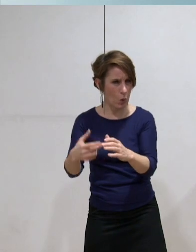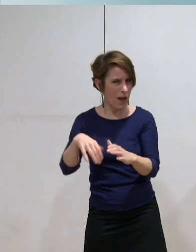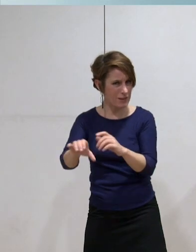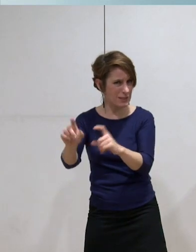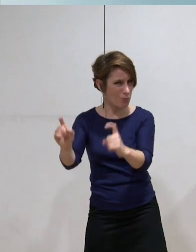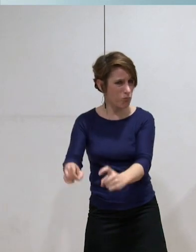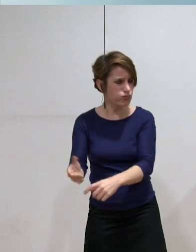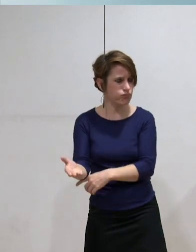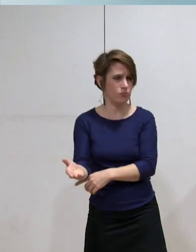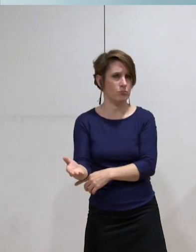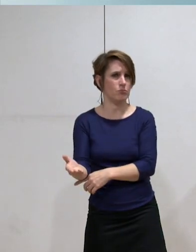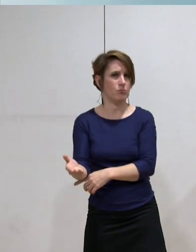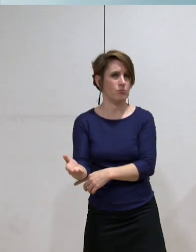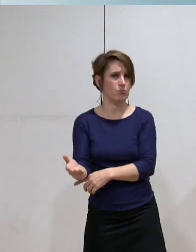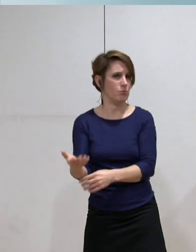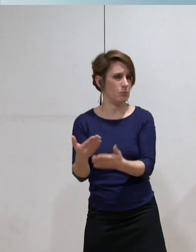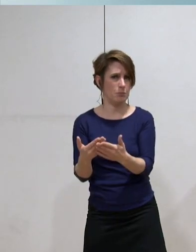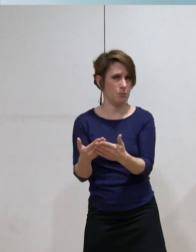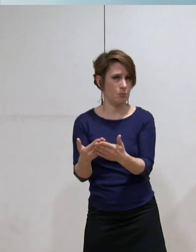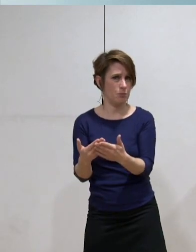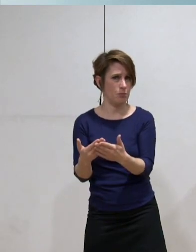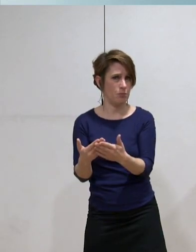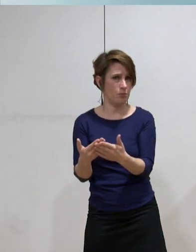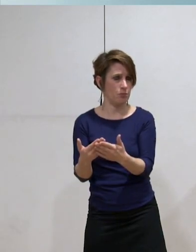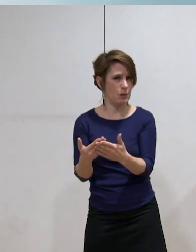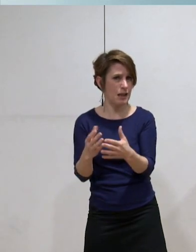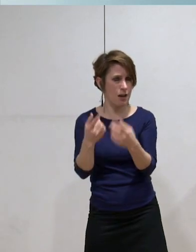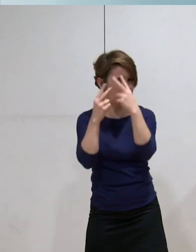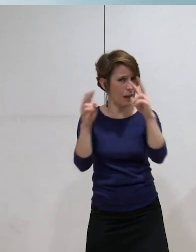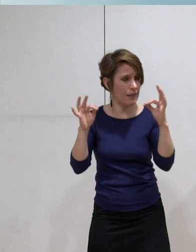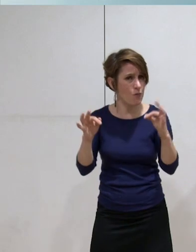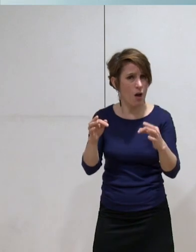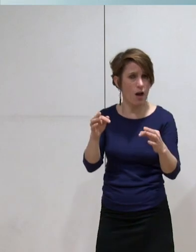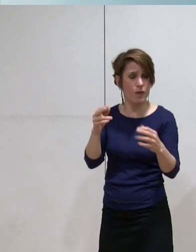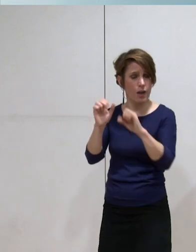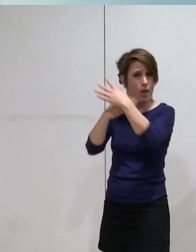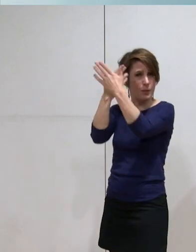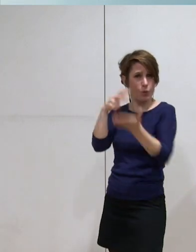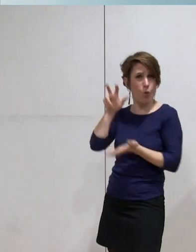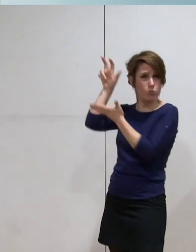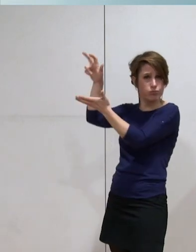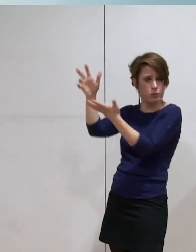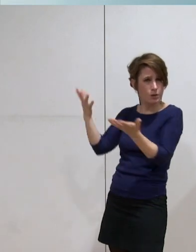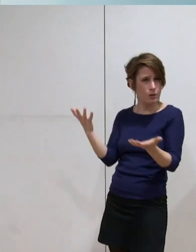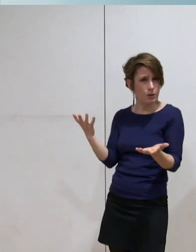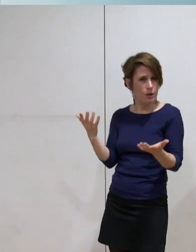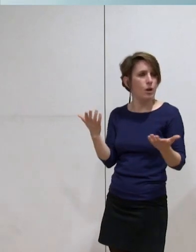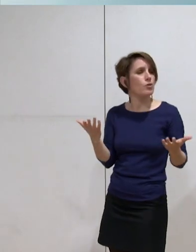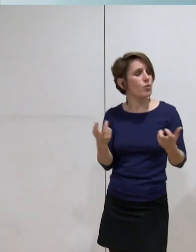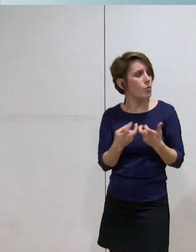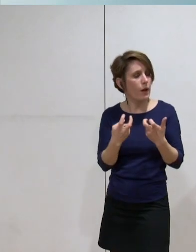et cela indépendamment même des transferts vers la métropole alors comment allez-vous assumer par